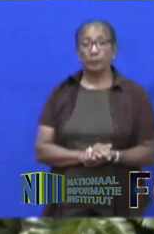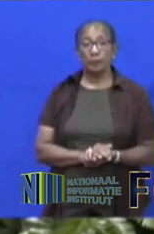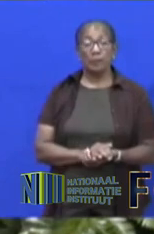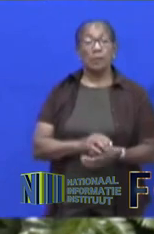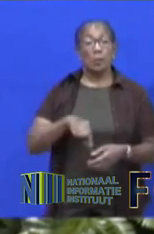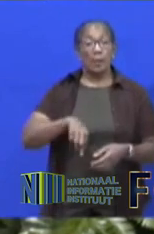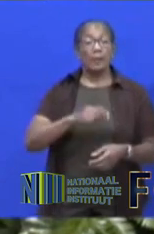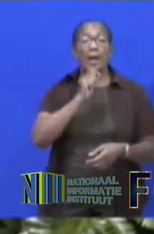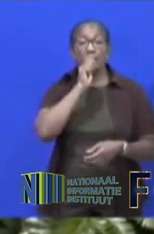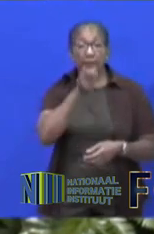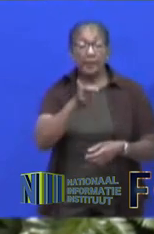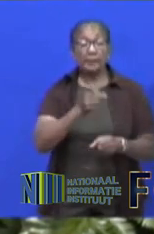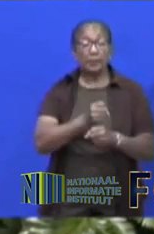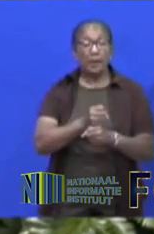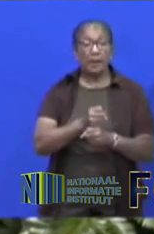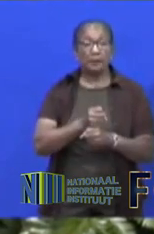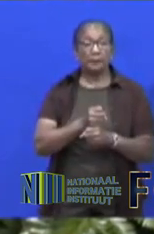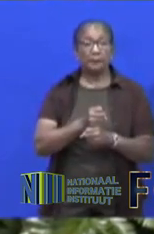Wij hebben al bekendgemaakt de